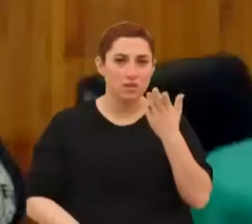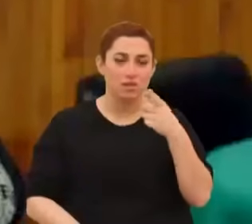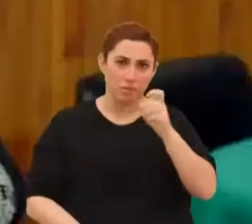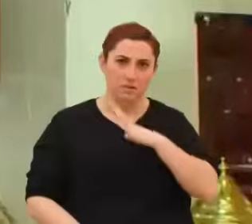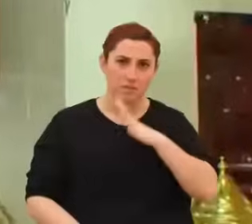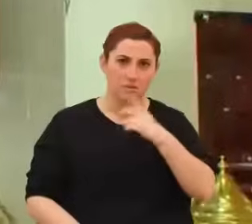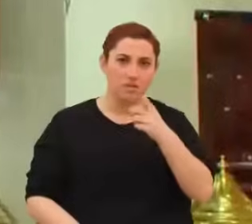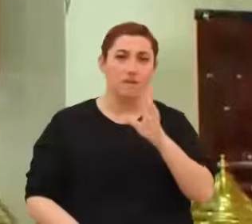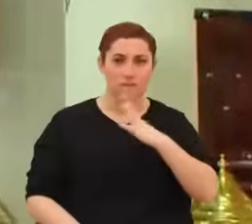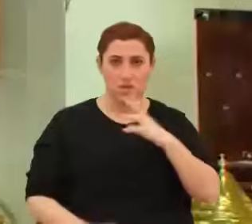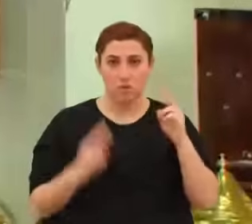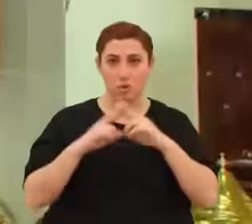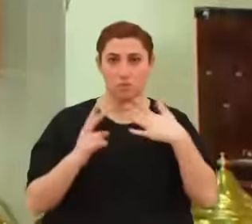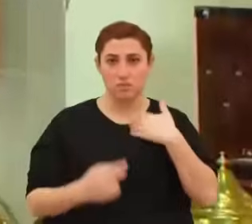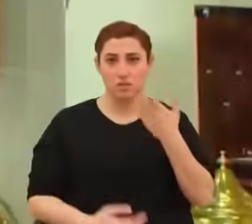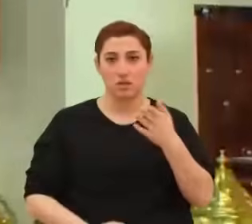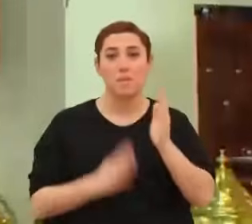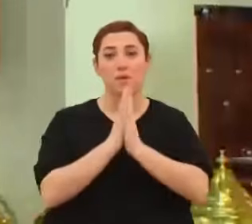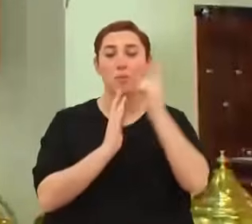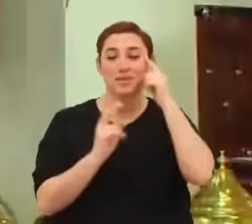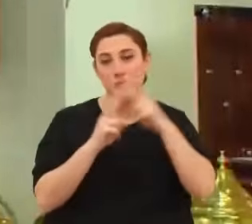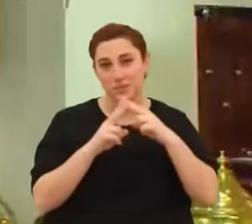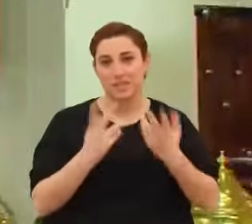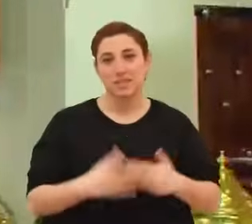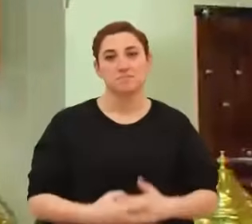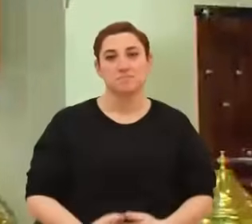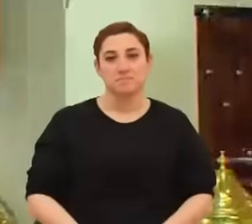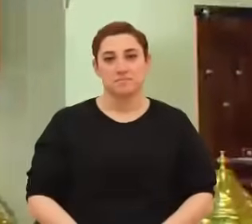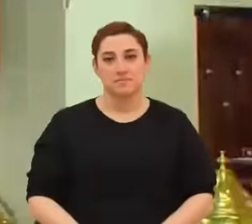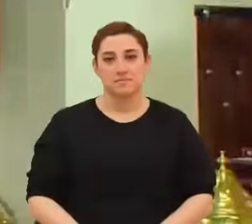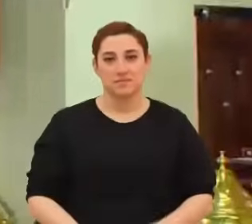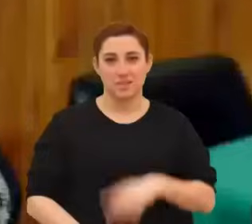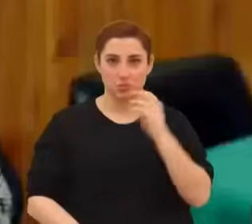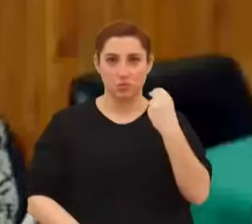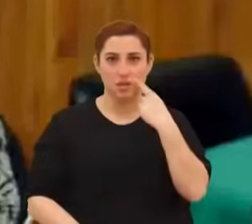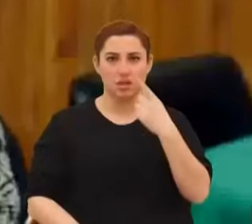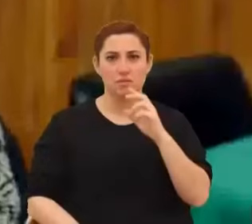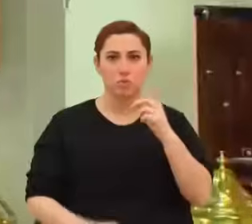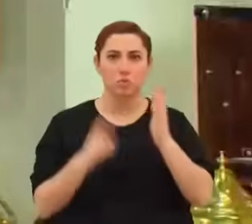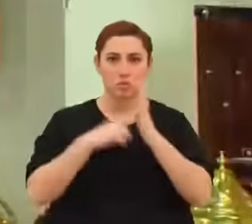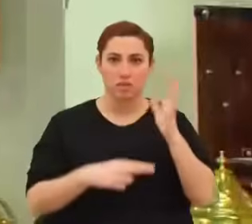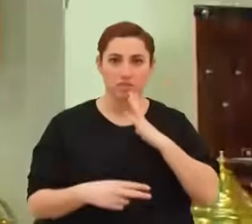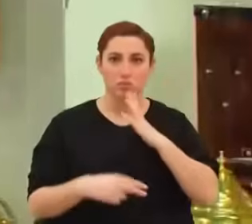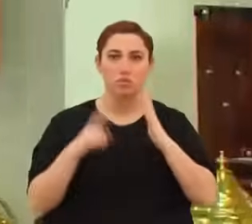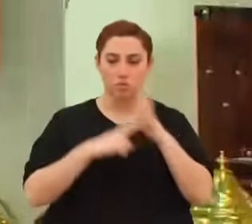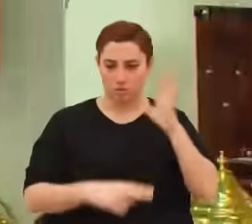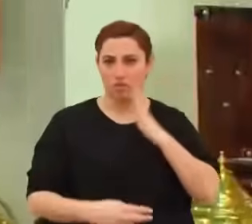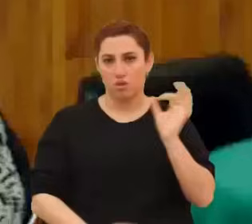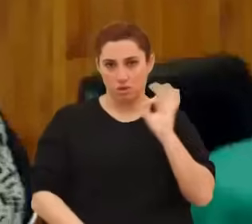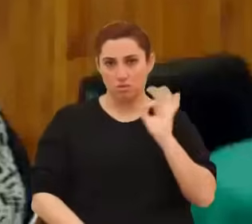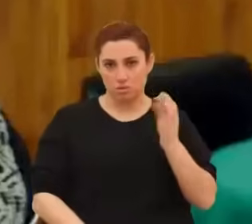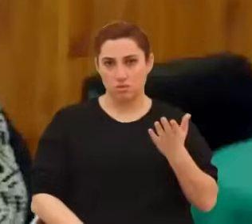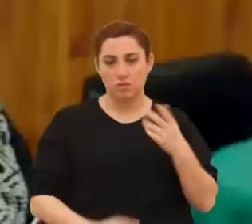Tabaca mı var senin Mesut? Ya var komiserim işte. Var ya? Pardon başkomiserim. Kıyak ama değil mi? Ruhsatı var mı onun? Ruhsatı da var tabii